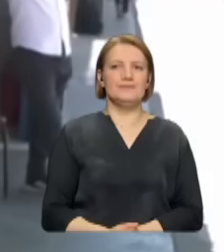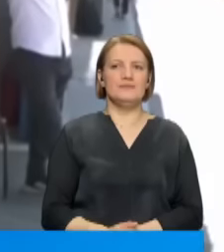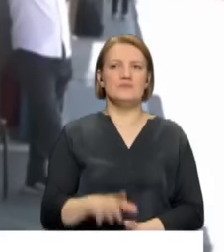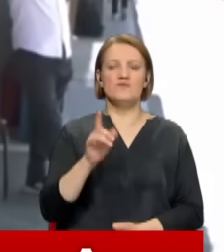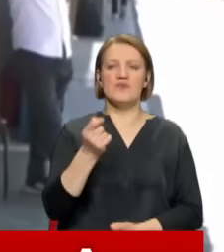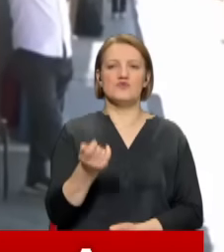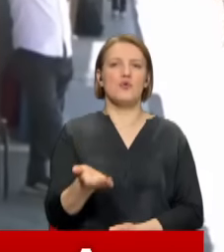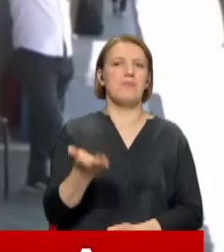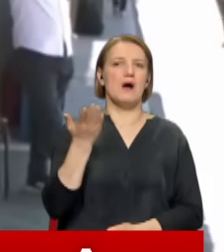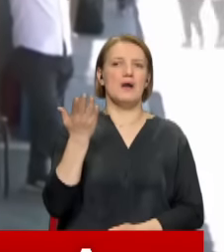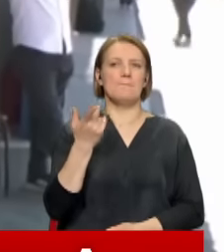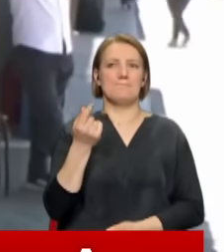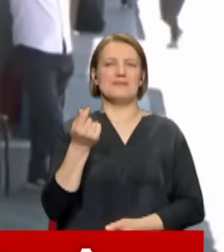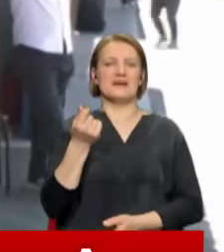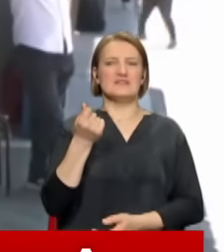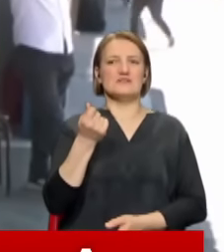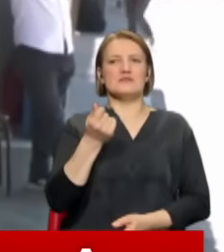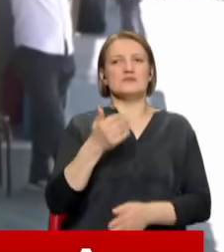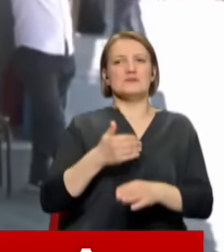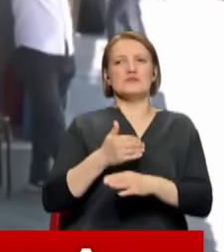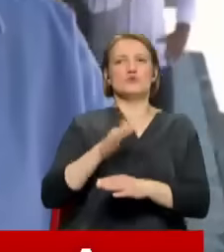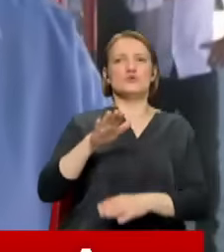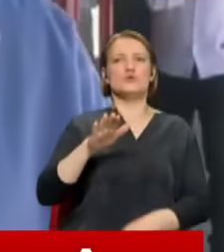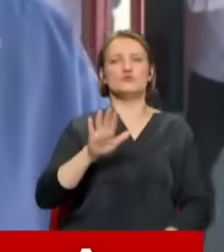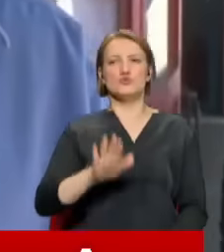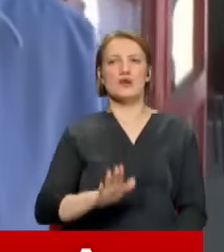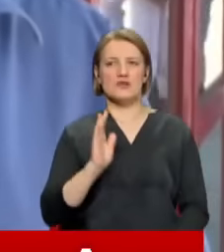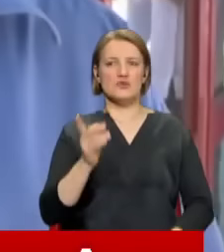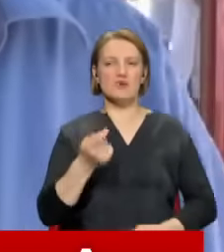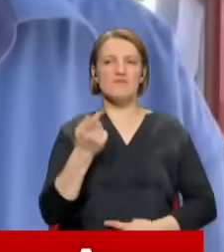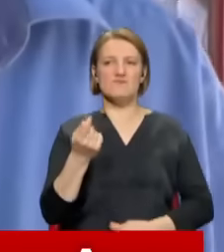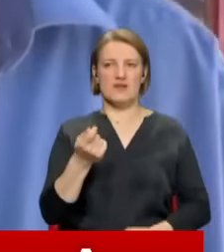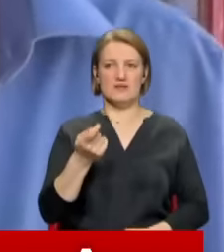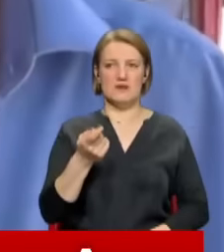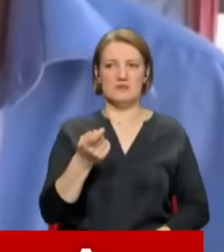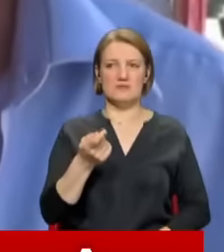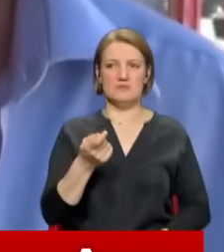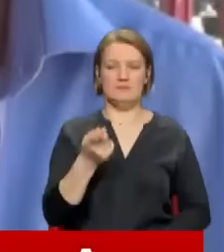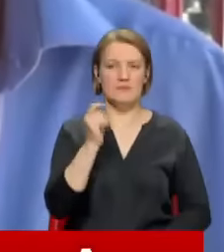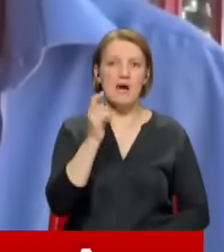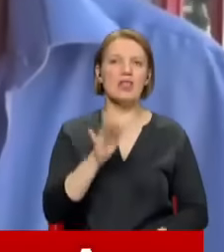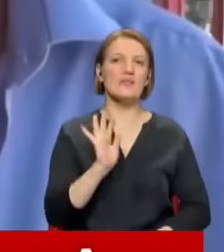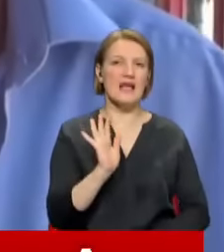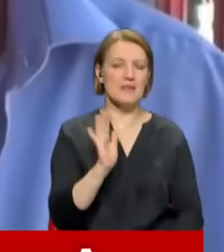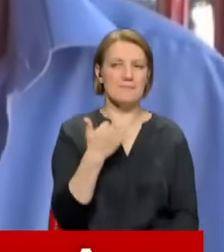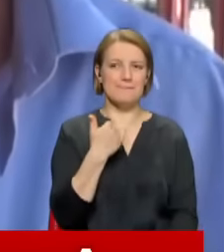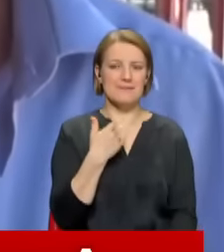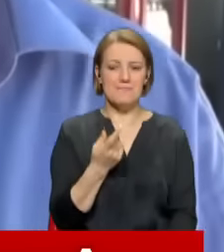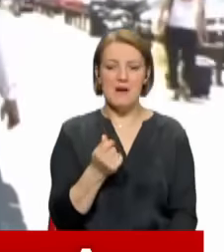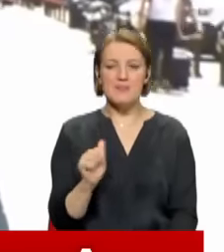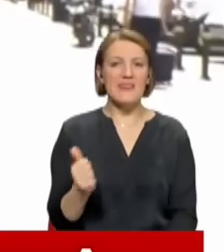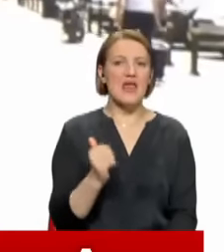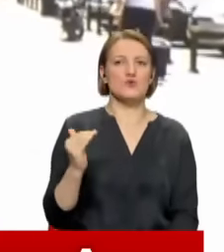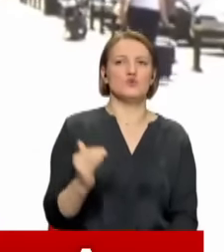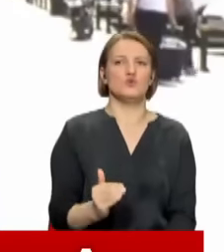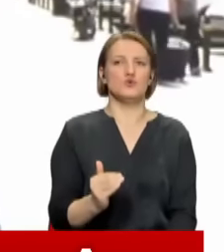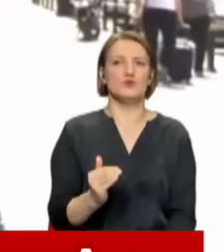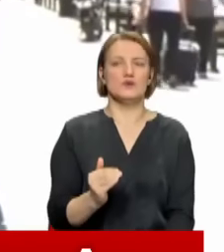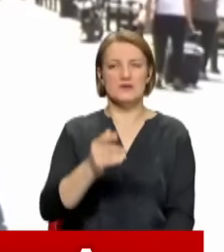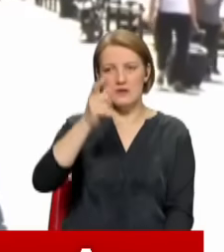Fiyatlar çok pahalı. Biraz rotarlı gidiyor, durarak çalışıyor. Aslında fiyatlar pahalı değil, bizim paramızın değeri düşük. Yurt